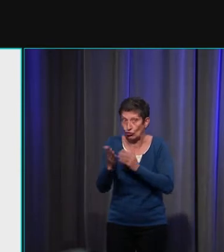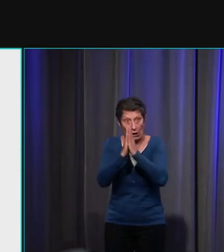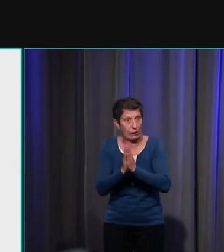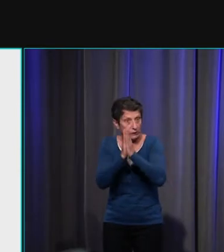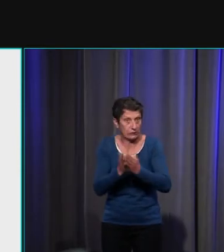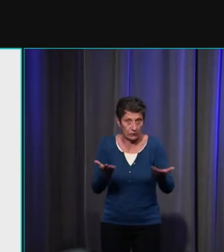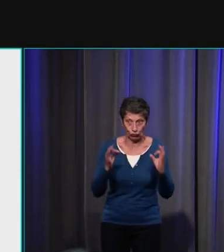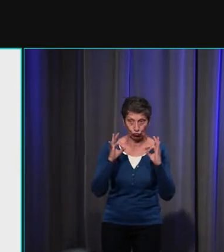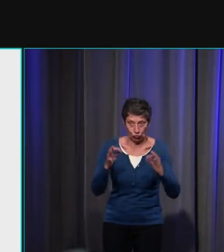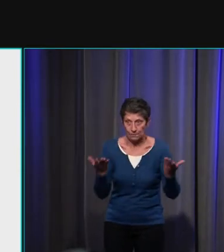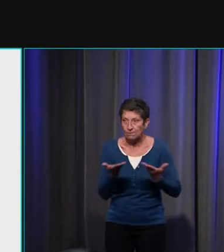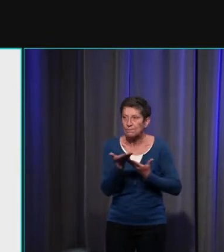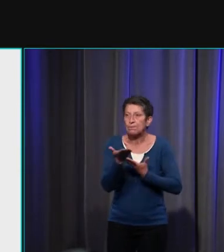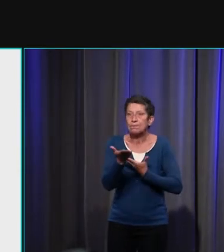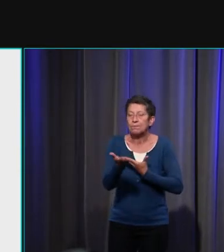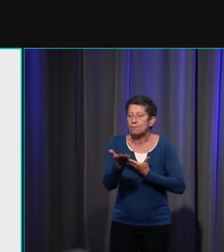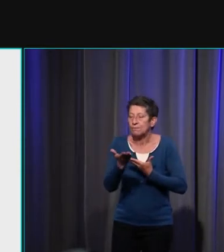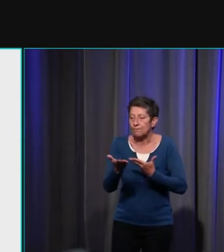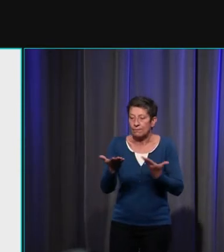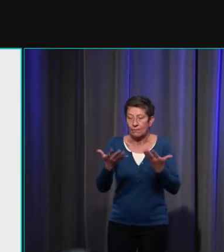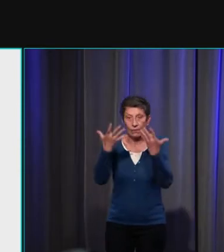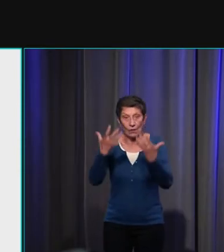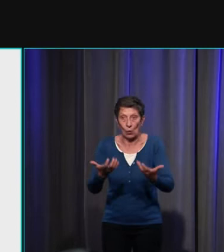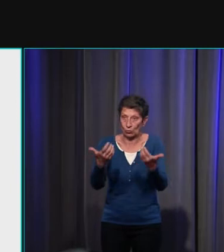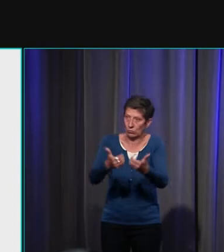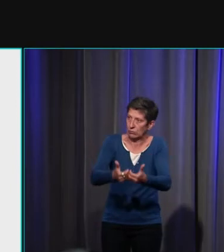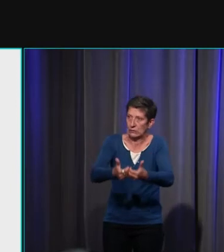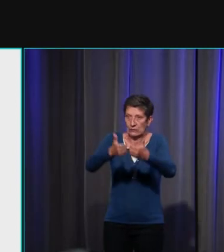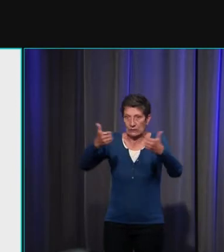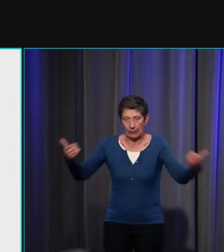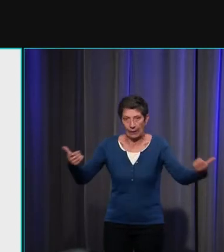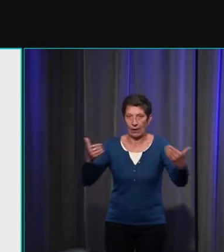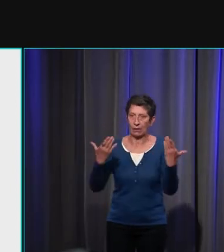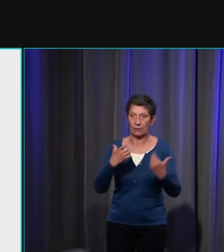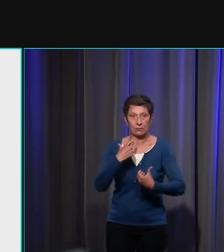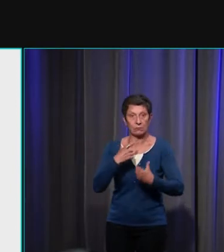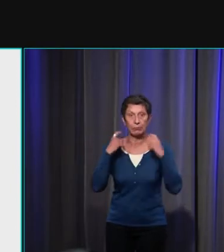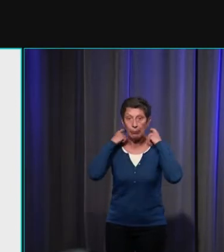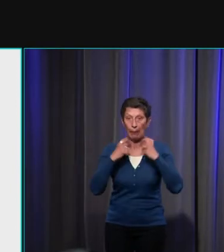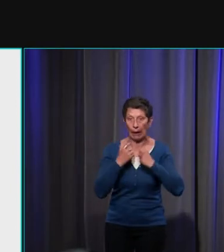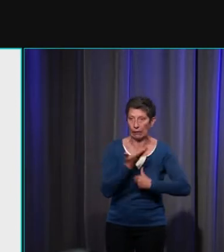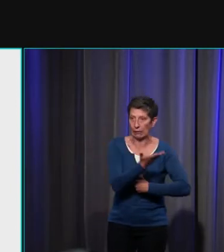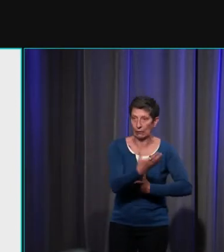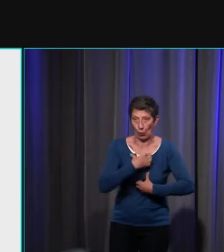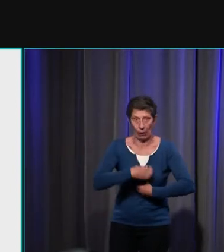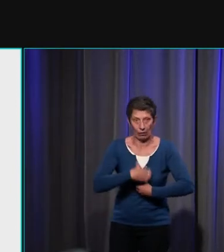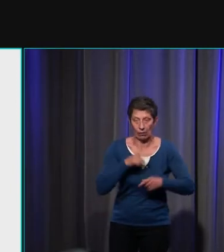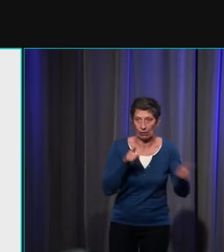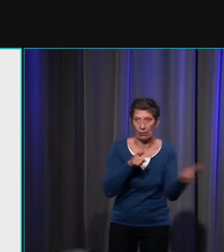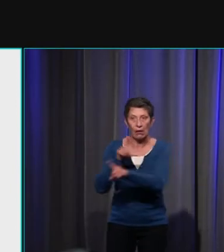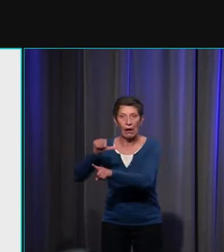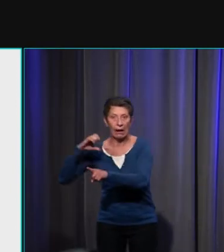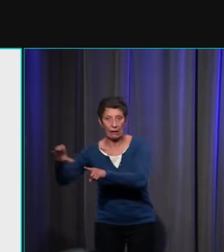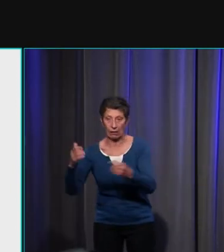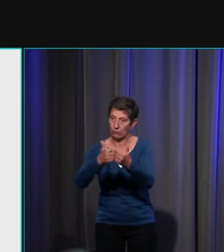au sein de l'église en particulier une séparation très nette entre les clercs les prêtres d'un côté et les laïcs de l'autre